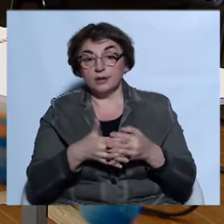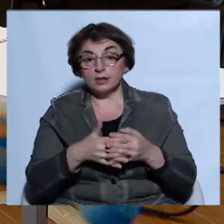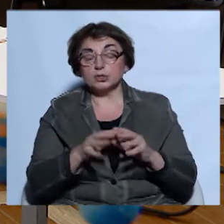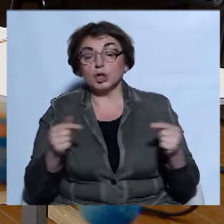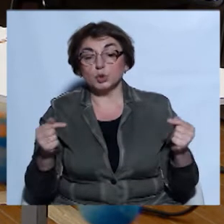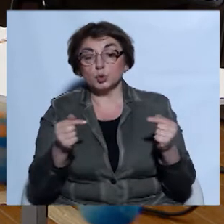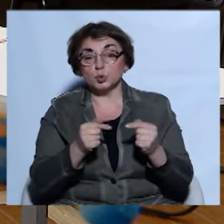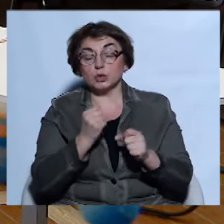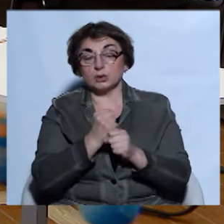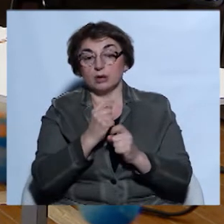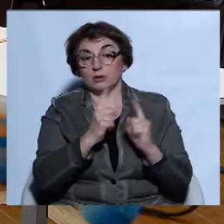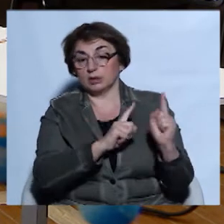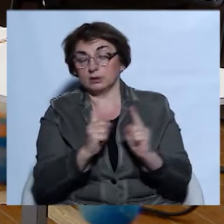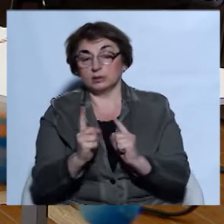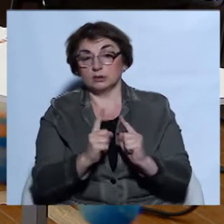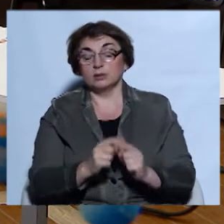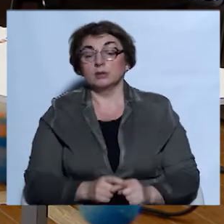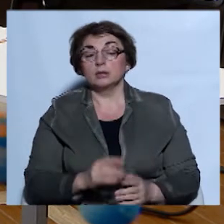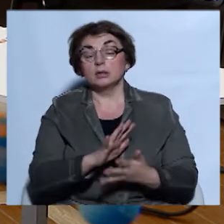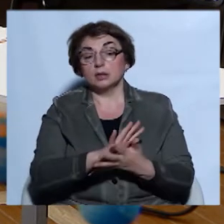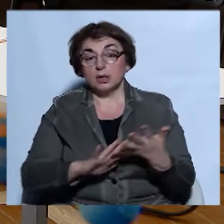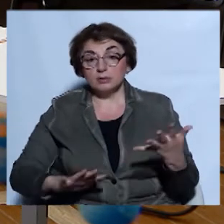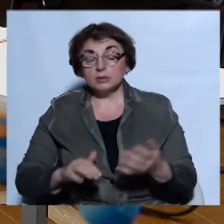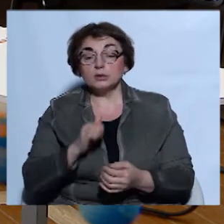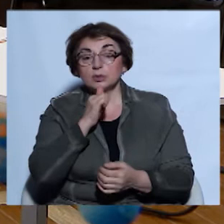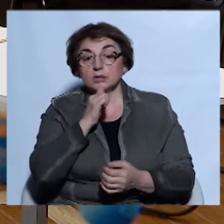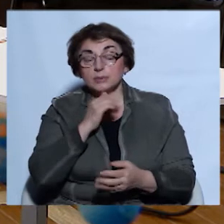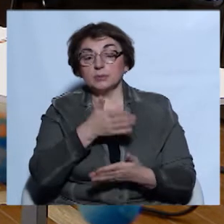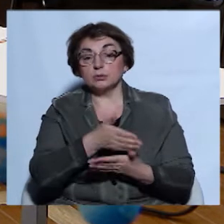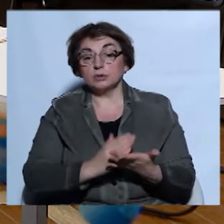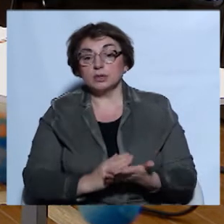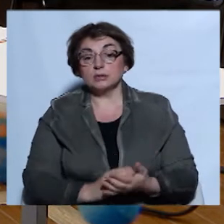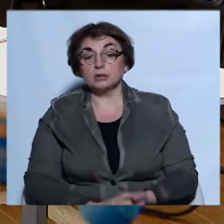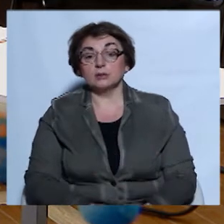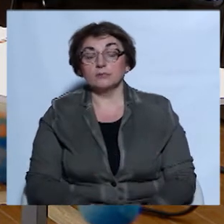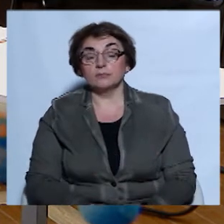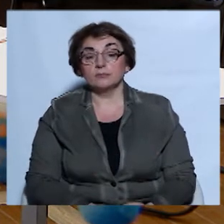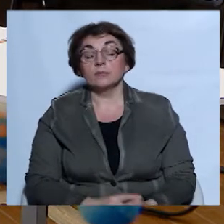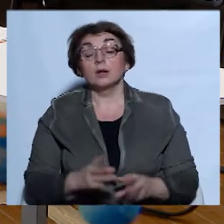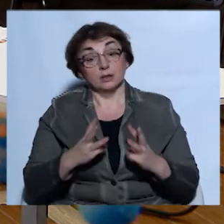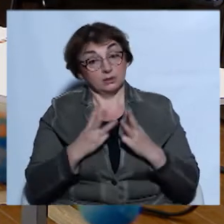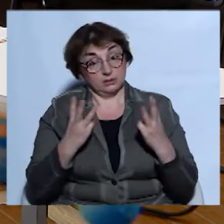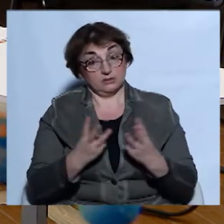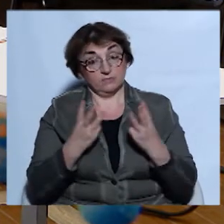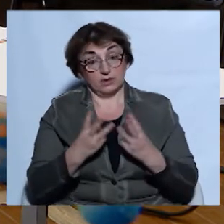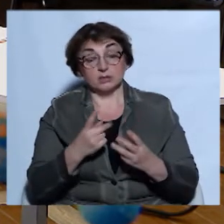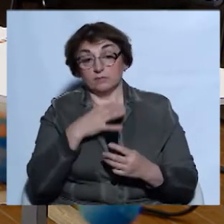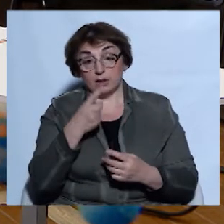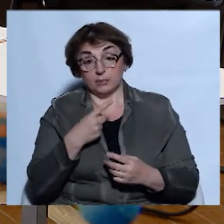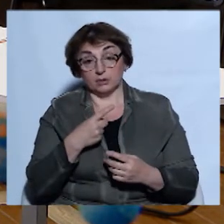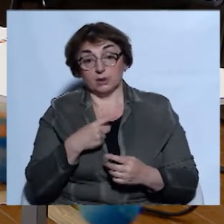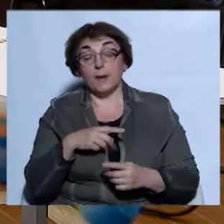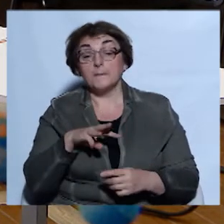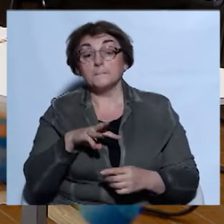რეაქცია გასწორებულია კოეფიციენტების საშუალებით. გავაგრძელოთ ექსპერიმენტული ნაწილი. წვაზე